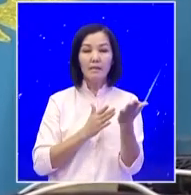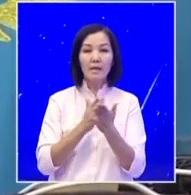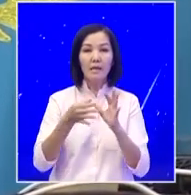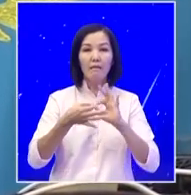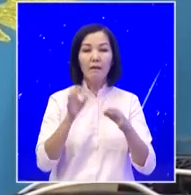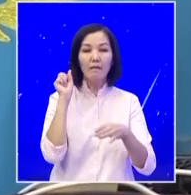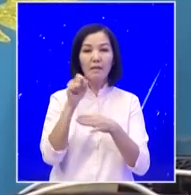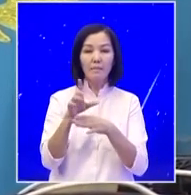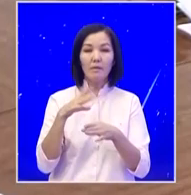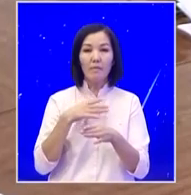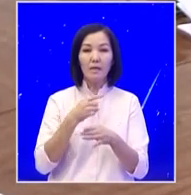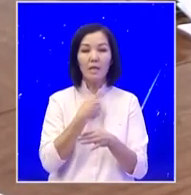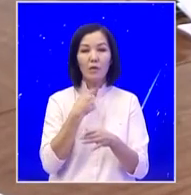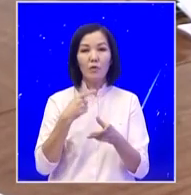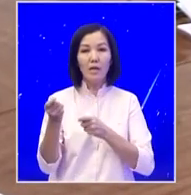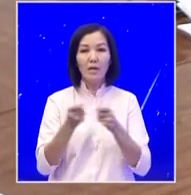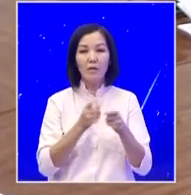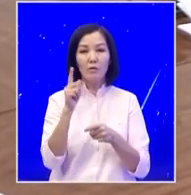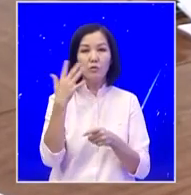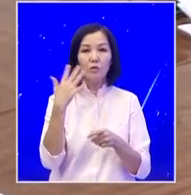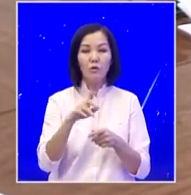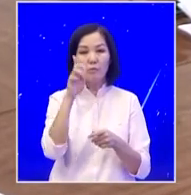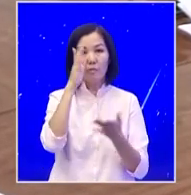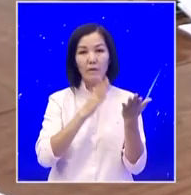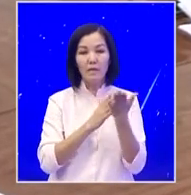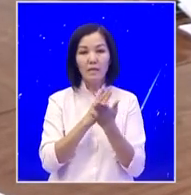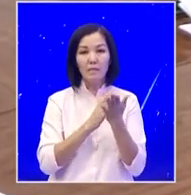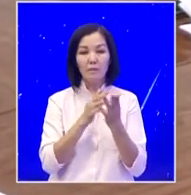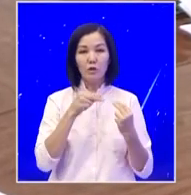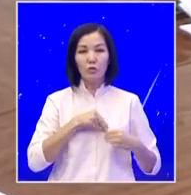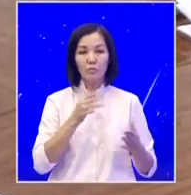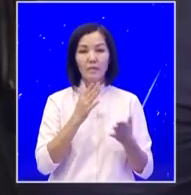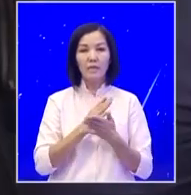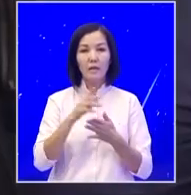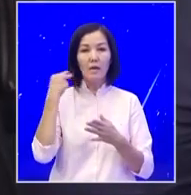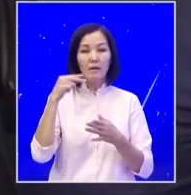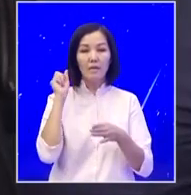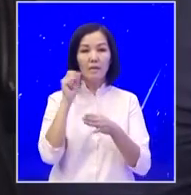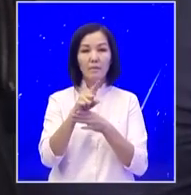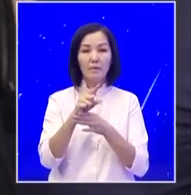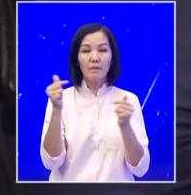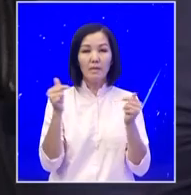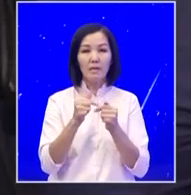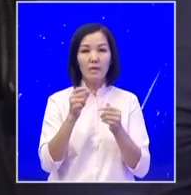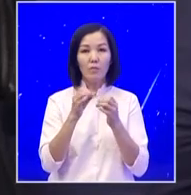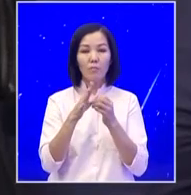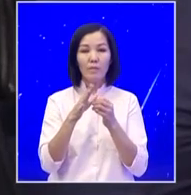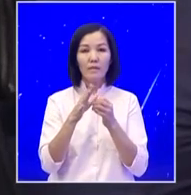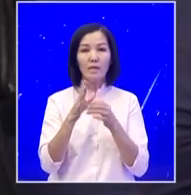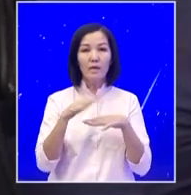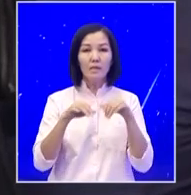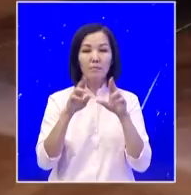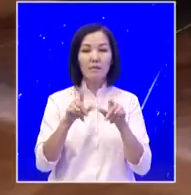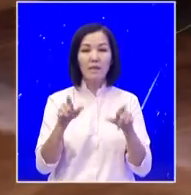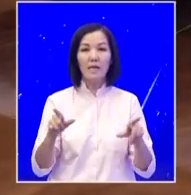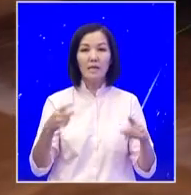тапсырмалар жүктеді. Талдықорған әкімдігінде қазір 151 мемлекеттік қызметкер бар. Президент тапсырмасына сәйкес биыл 15 маман қысқартылып, 200